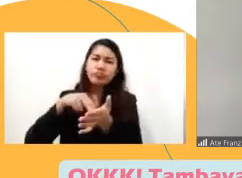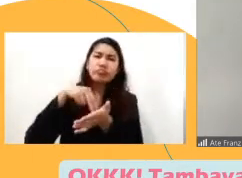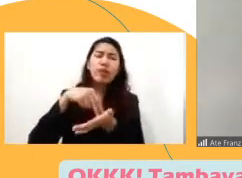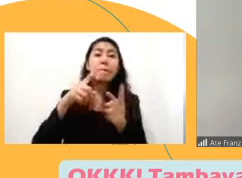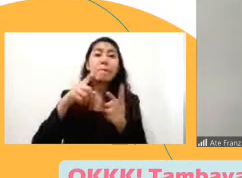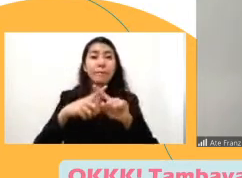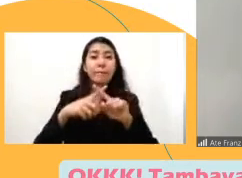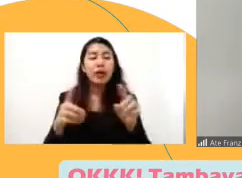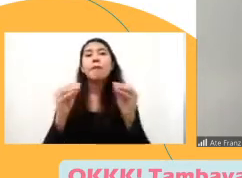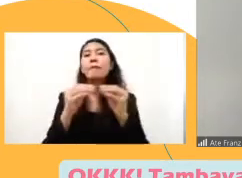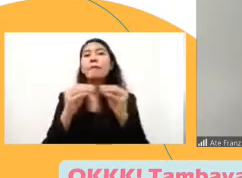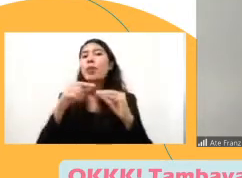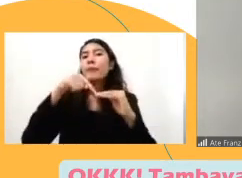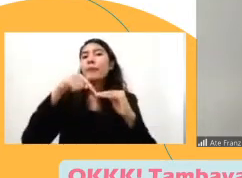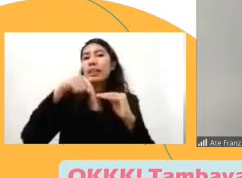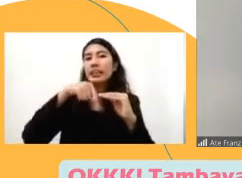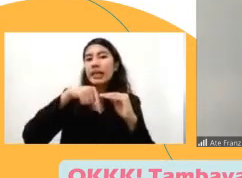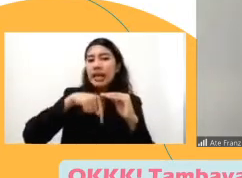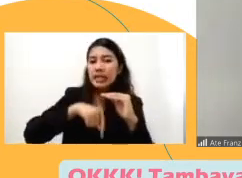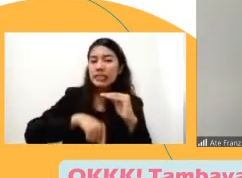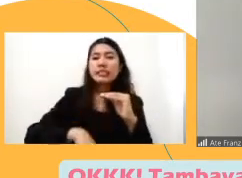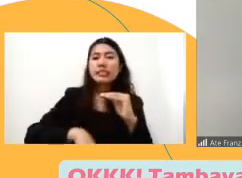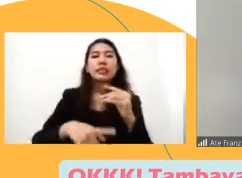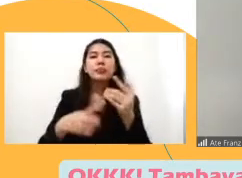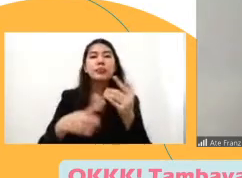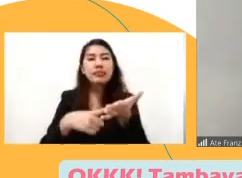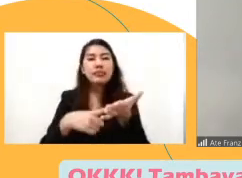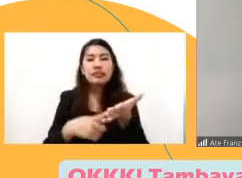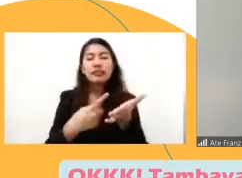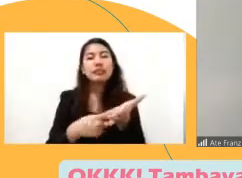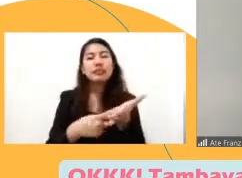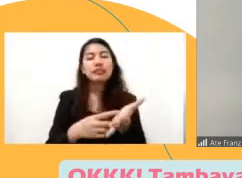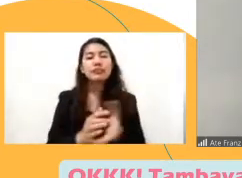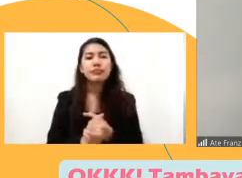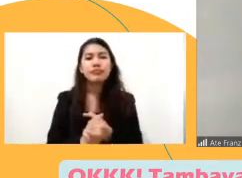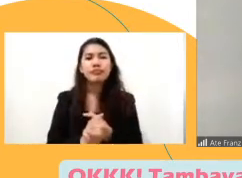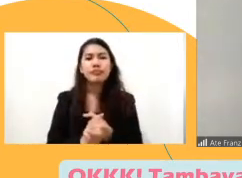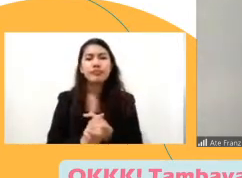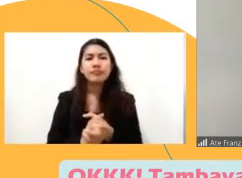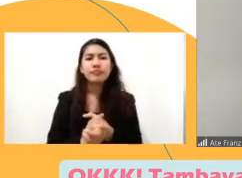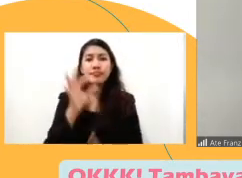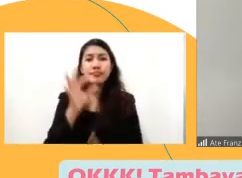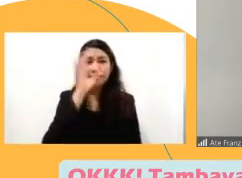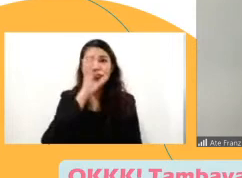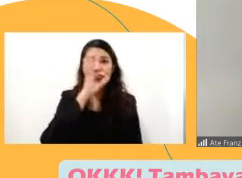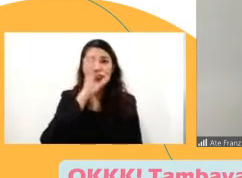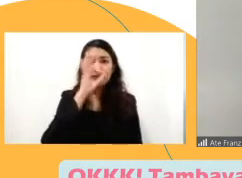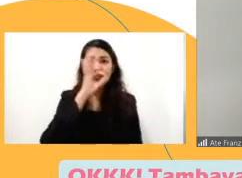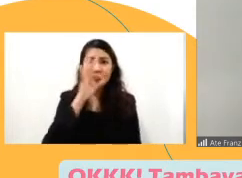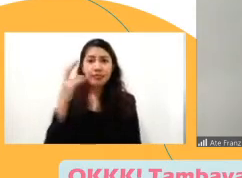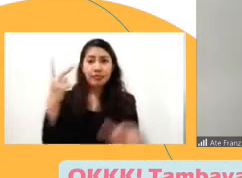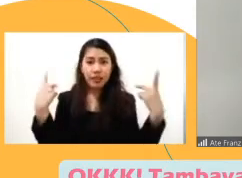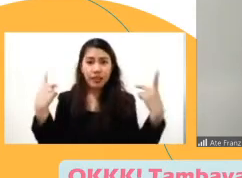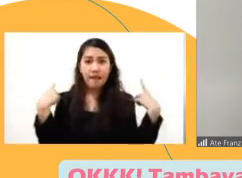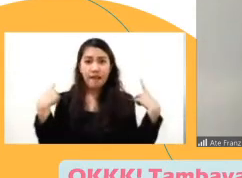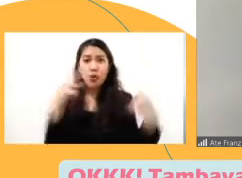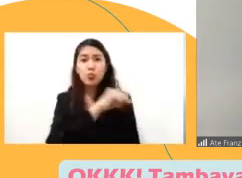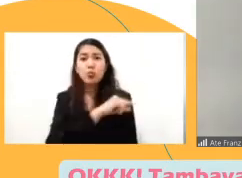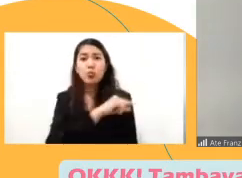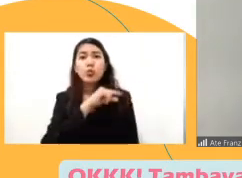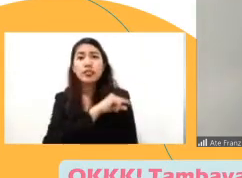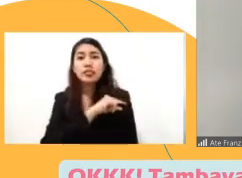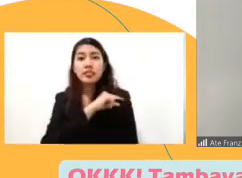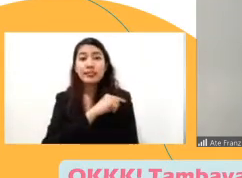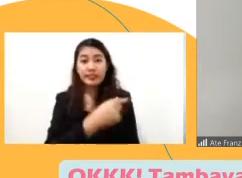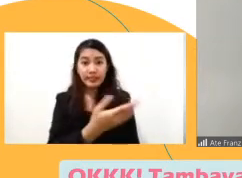nilang ugatin, no? And merong katangian yung mga Pilipino, meron silang mga katangian tayong